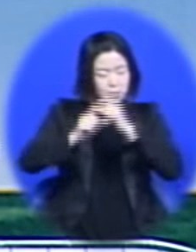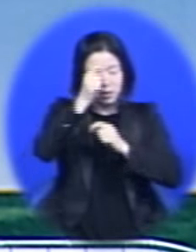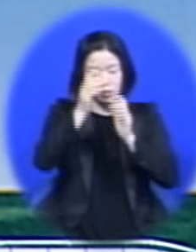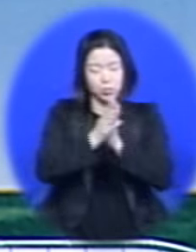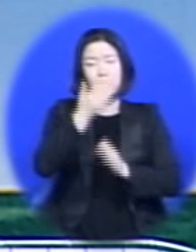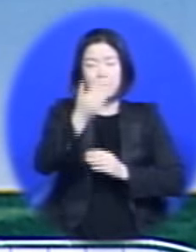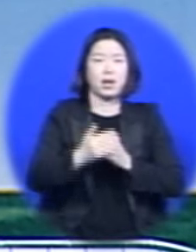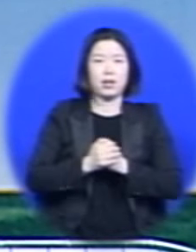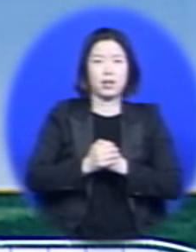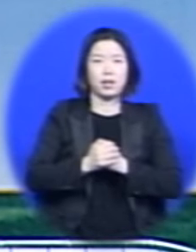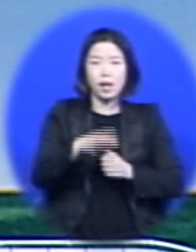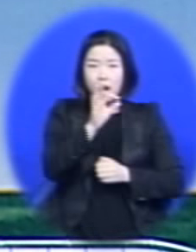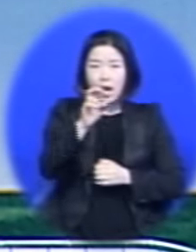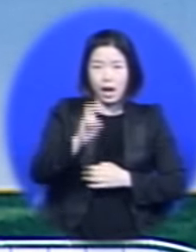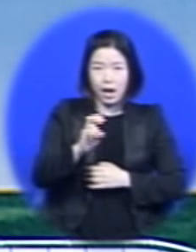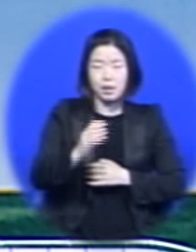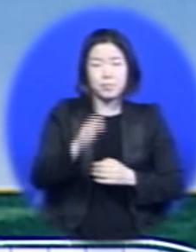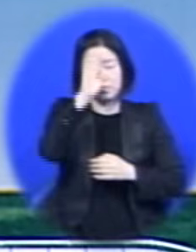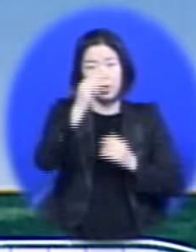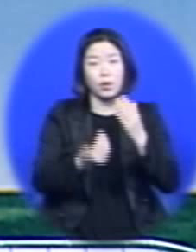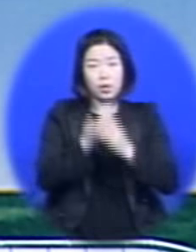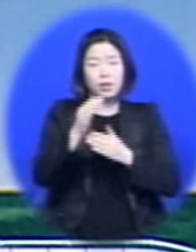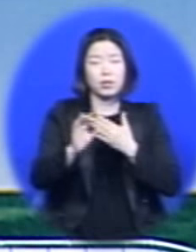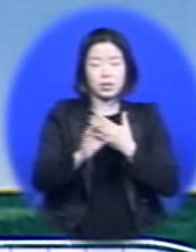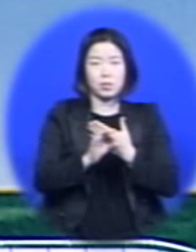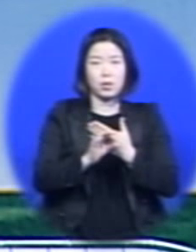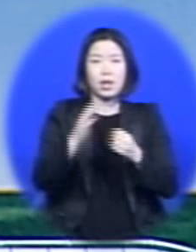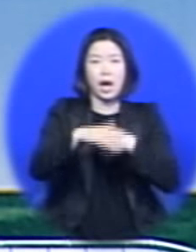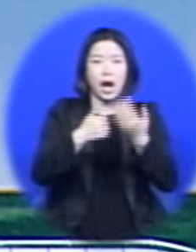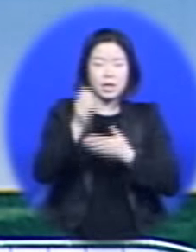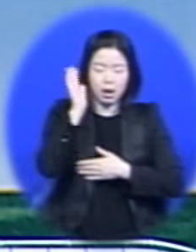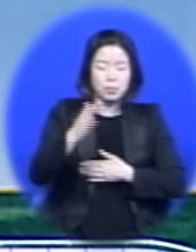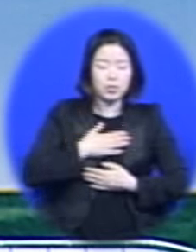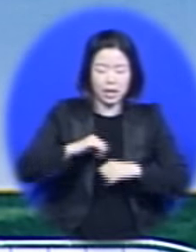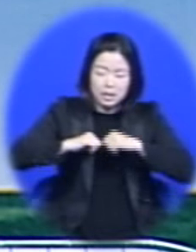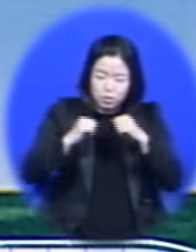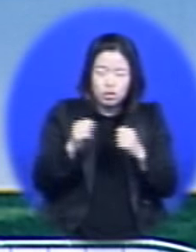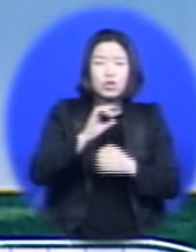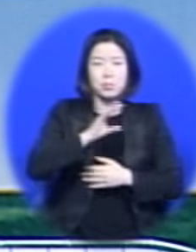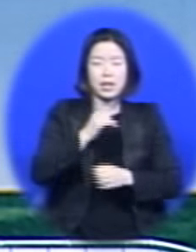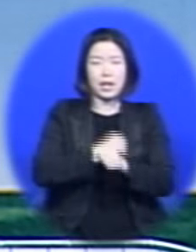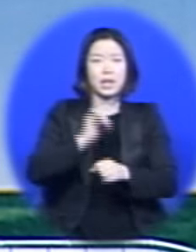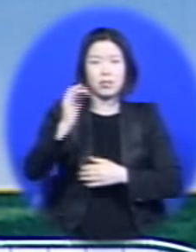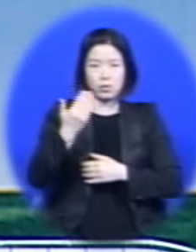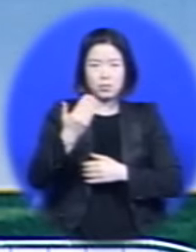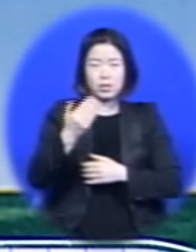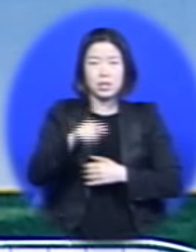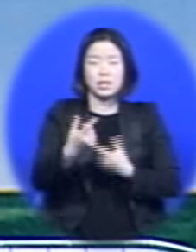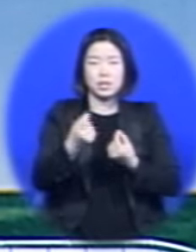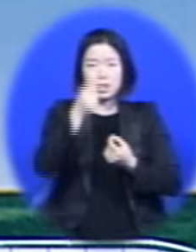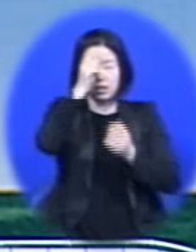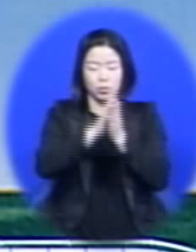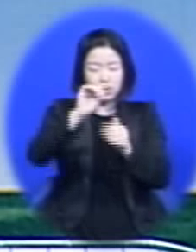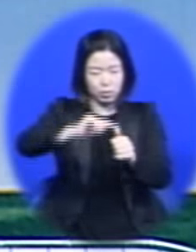암에 걸리고 나면 그 다음부터는 하나님 저는 순종만 하고 살겠습니다. 이 기도가 그냥 저절로 나옵니다.